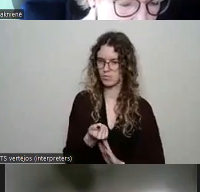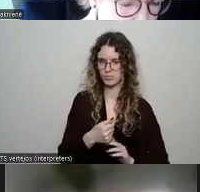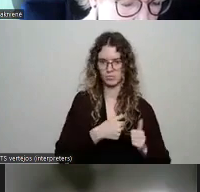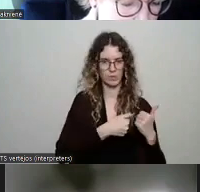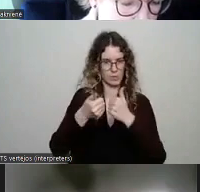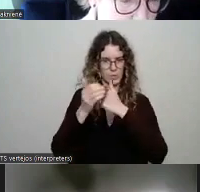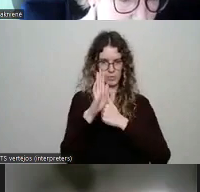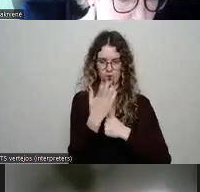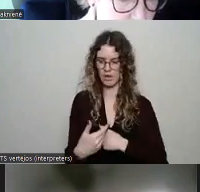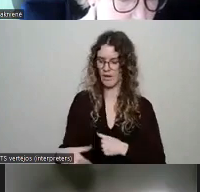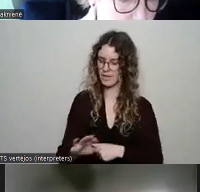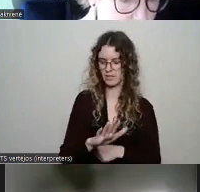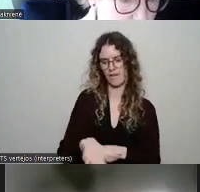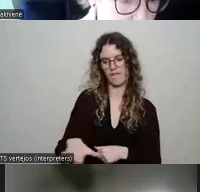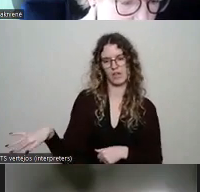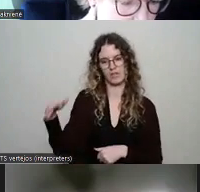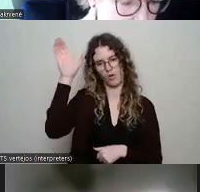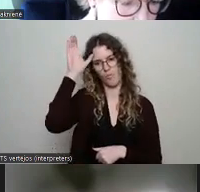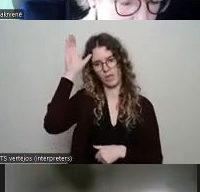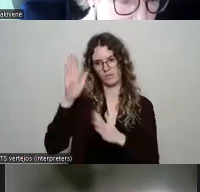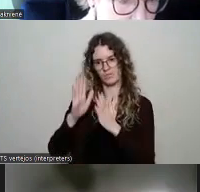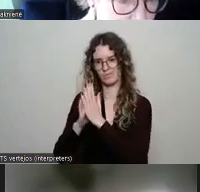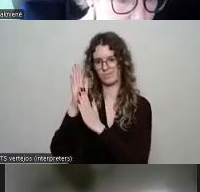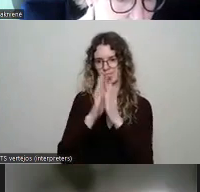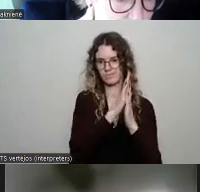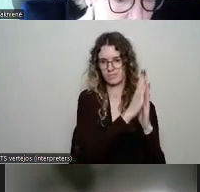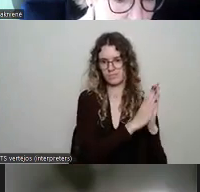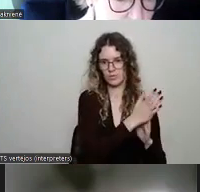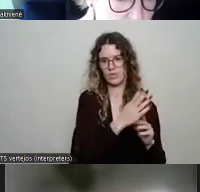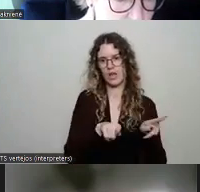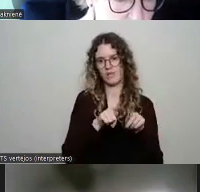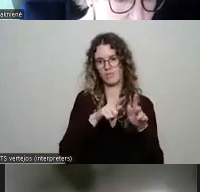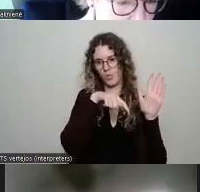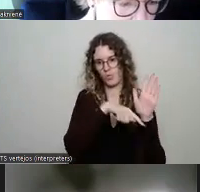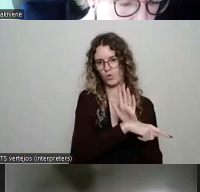savo kompetencijas ir tuo pačiu išmoks dalykų turinio.